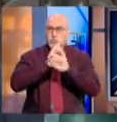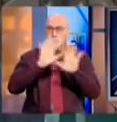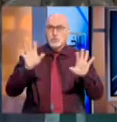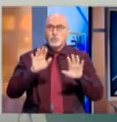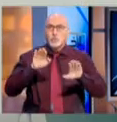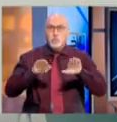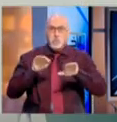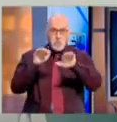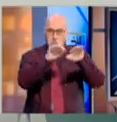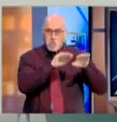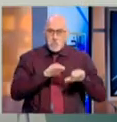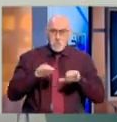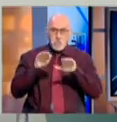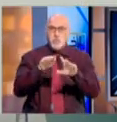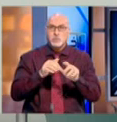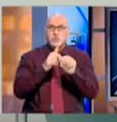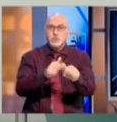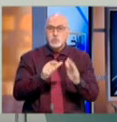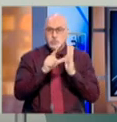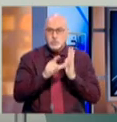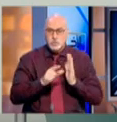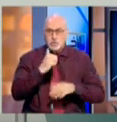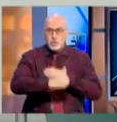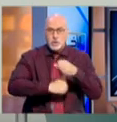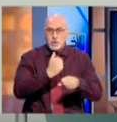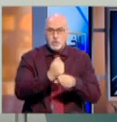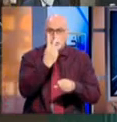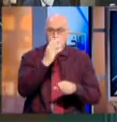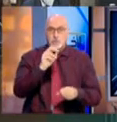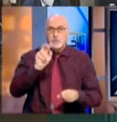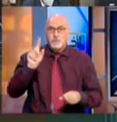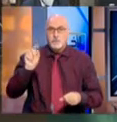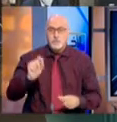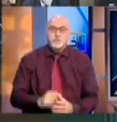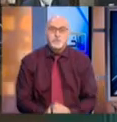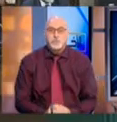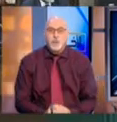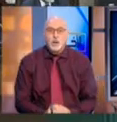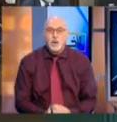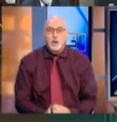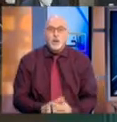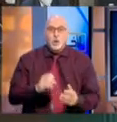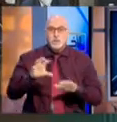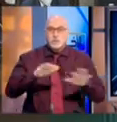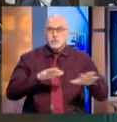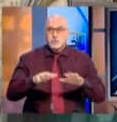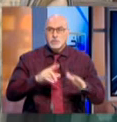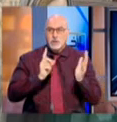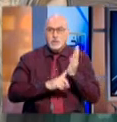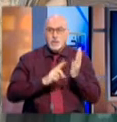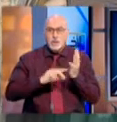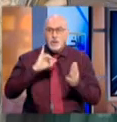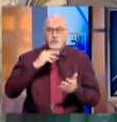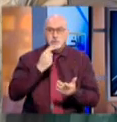والمساواة تماشيا مع أحكام دستور 2020، إعادة تنظيم الإطار المؤسساتي المتعلق